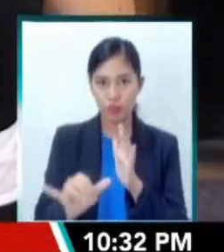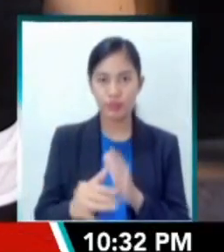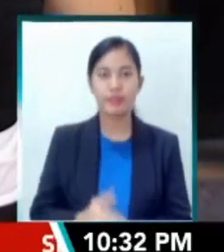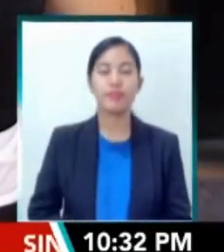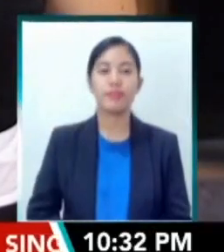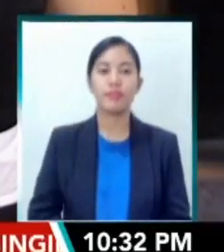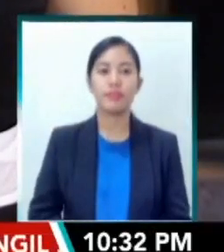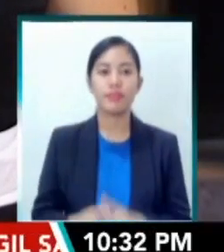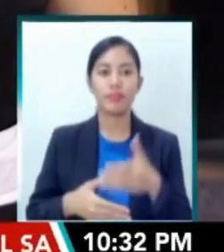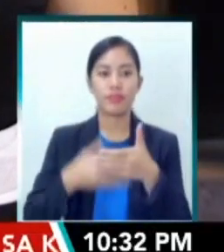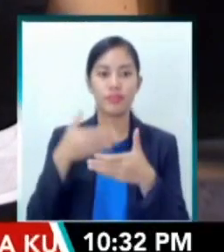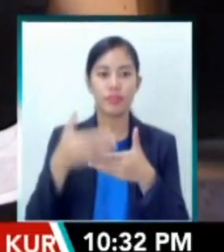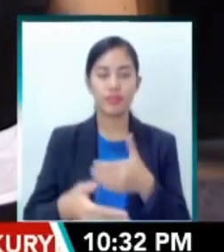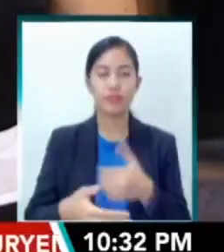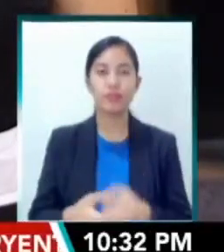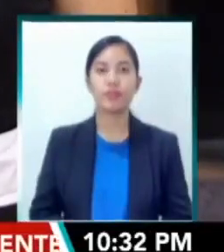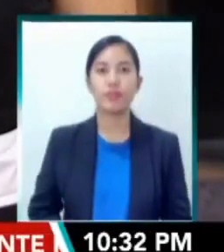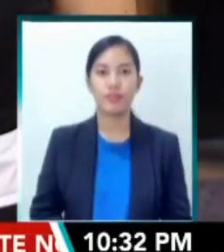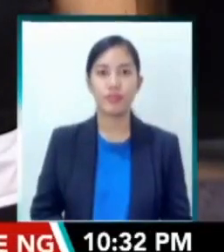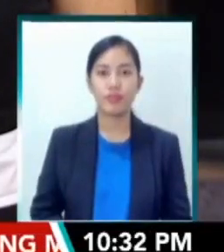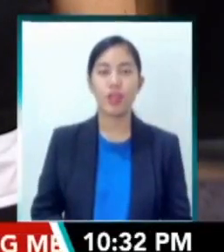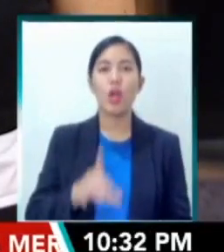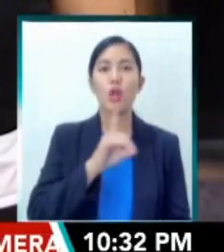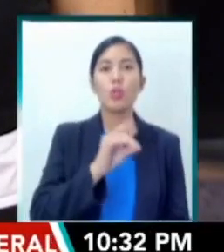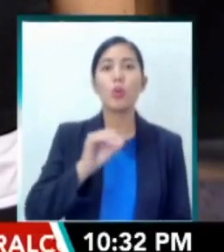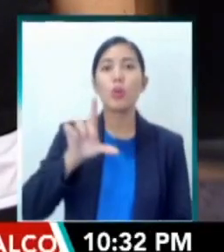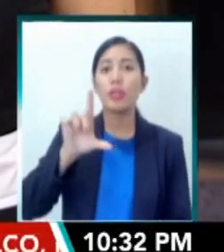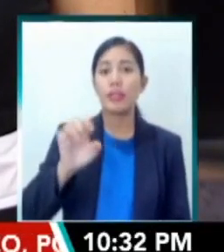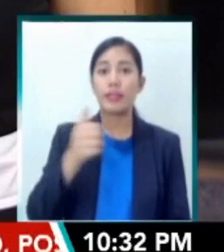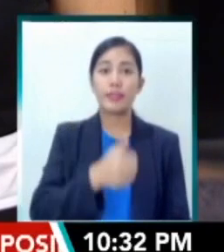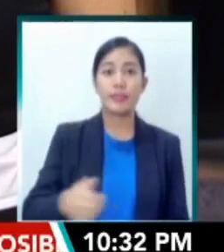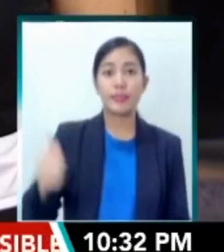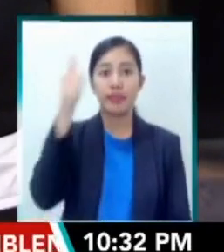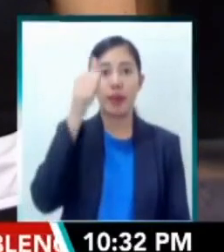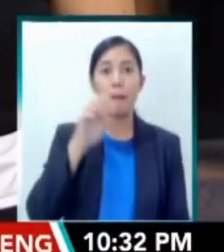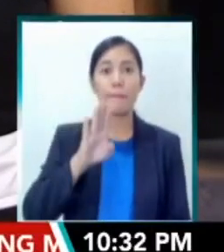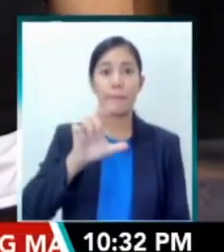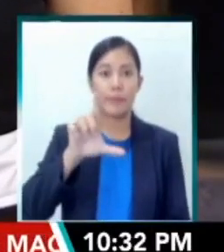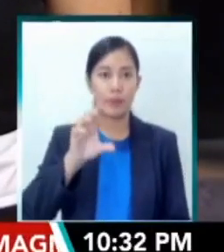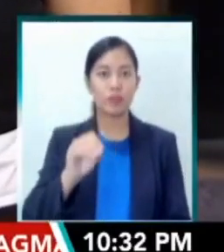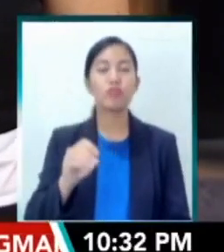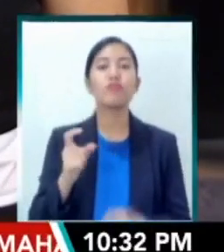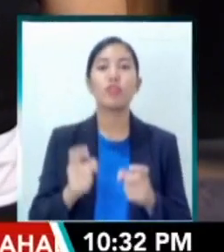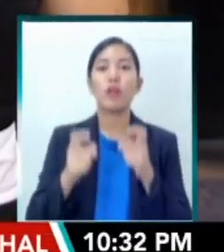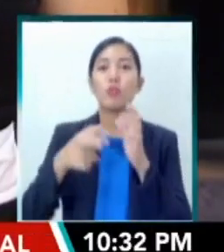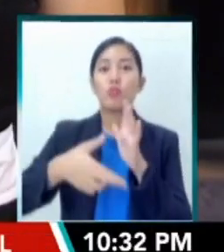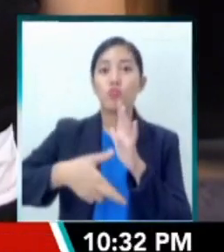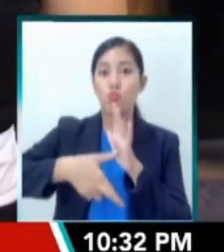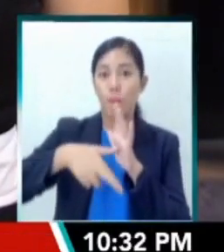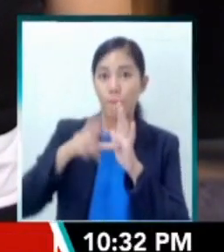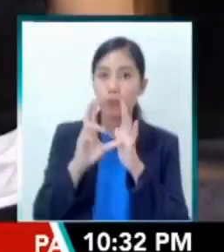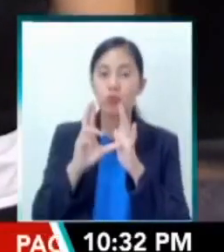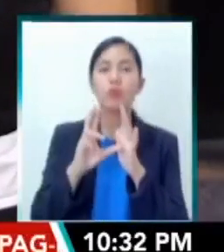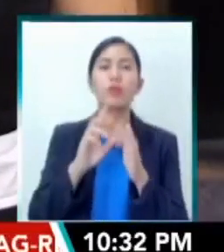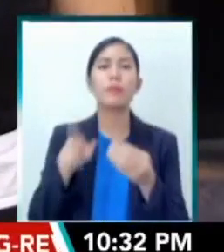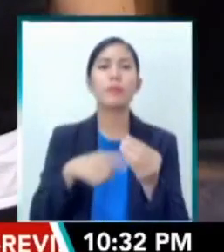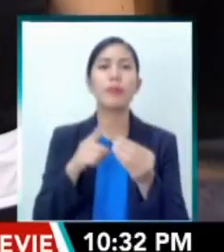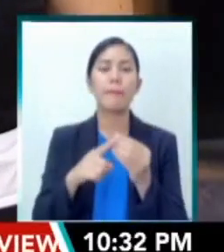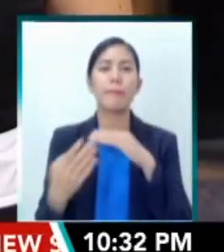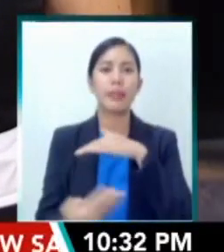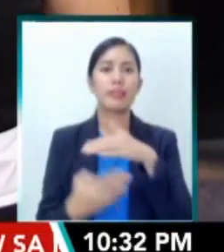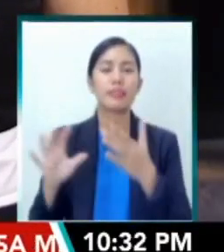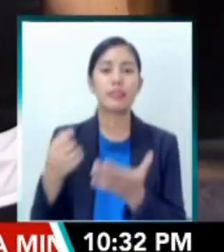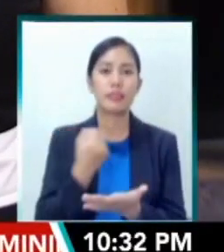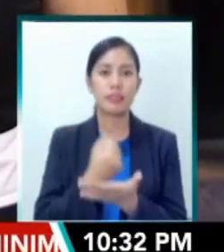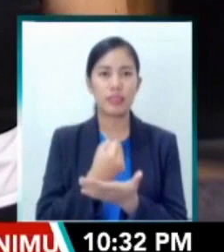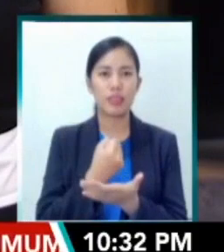Pinamama dalina ni Labor Secretary Silvestre Bello ang pagre-review sa minimum wage sa bansa sa gitna ng pagtaas ng presyo